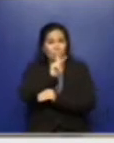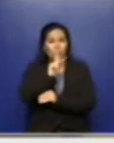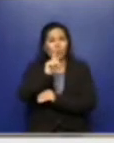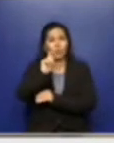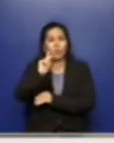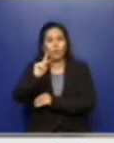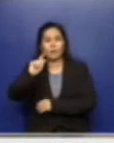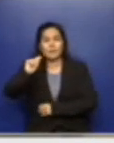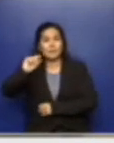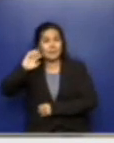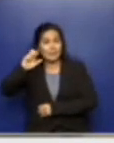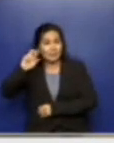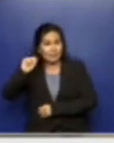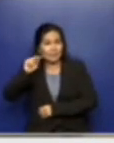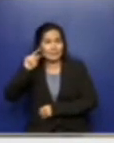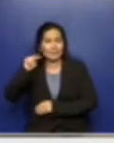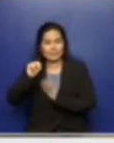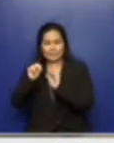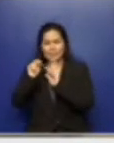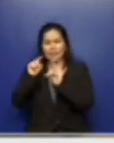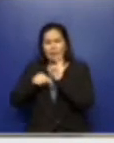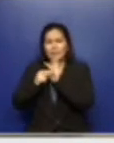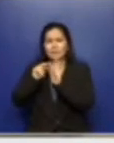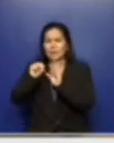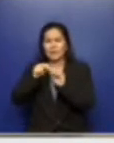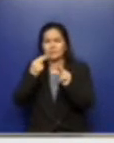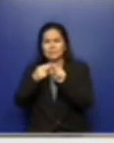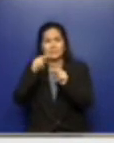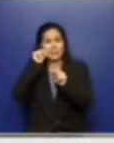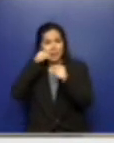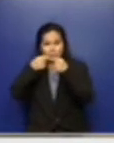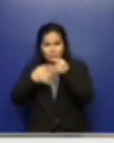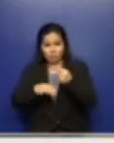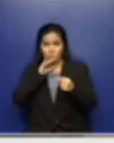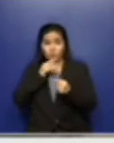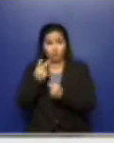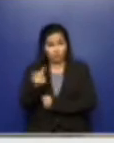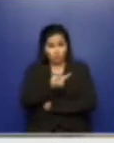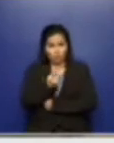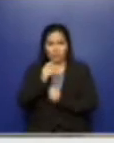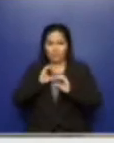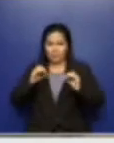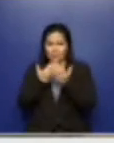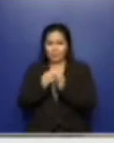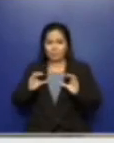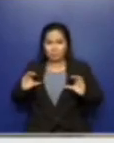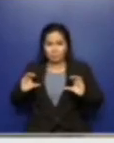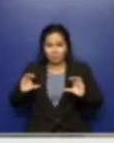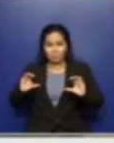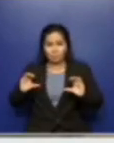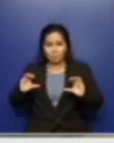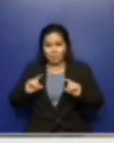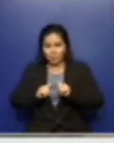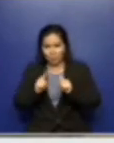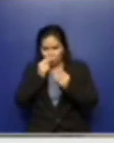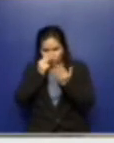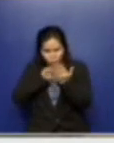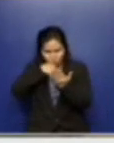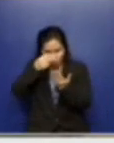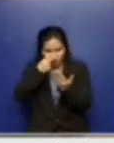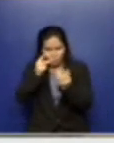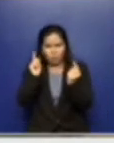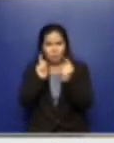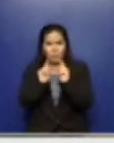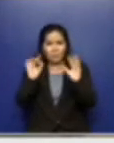าจีนถ้าหากว่าสองส่วนนี้ทางรัฐบาลได้เตรียมการงบประมาณไว้ไม่เห็นตั้งงบประมาณเลยแม้แต่บาทเดียว